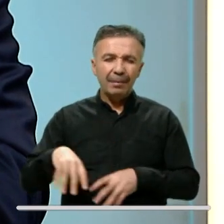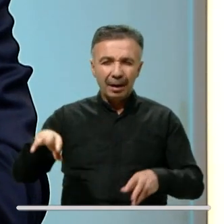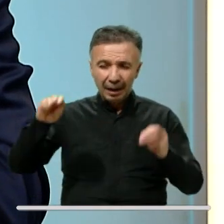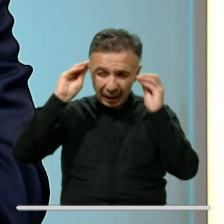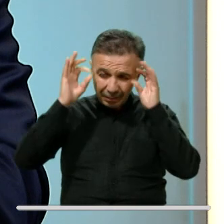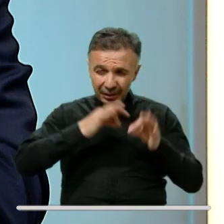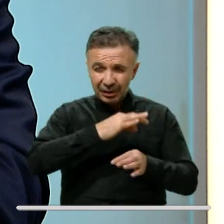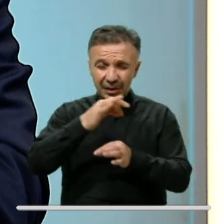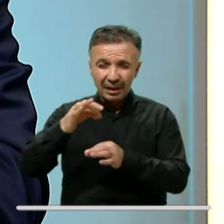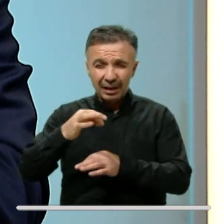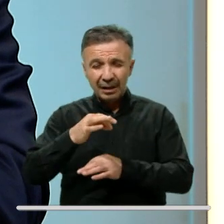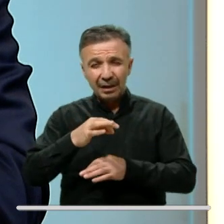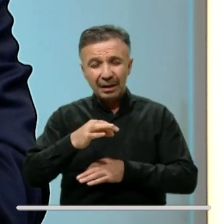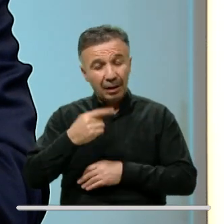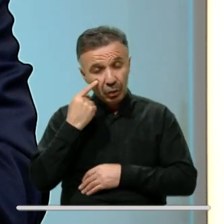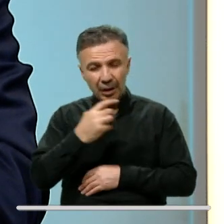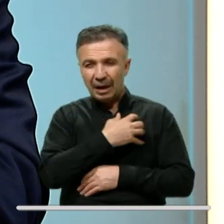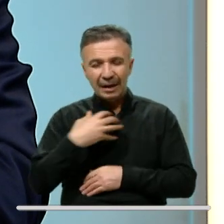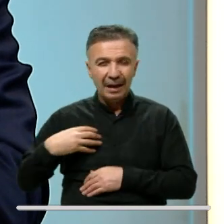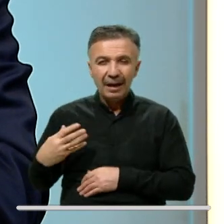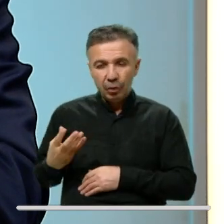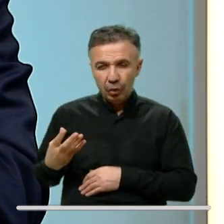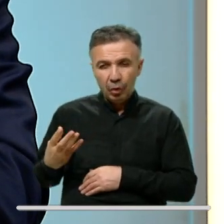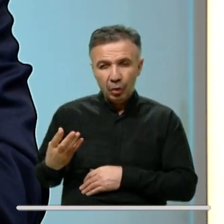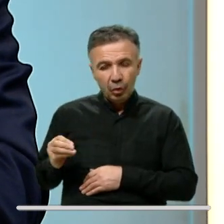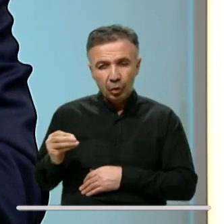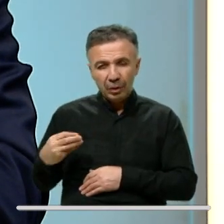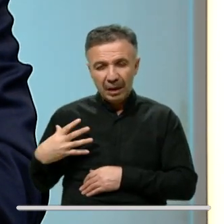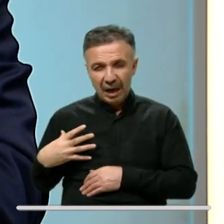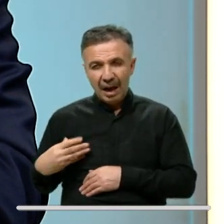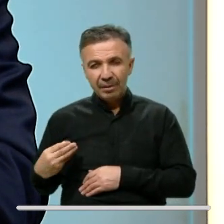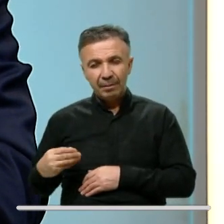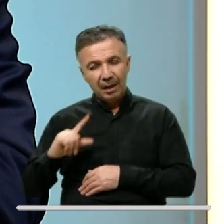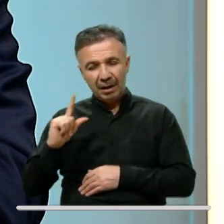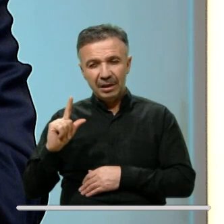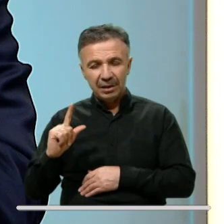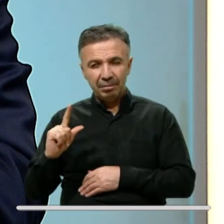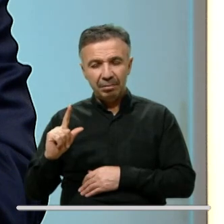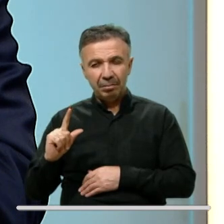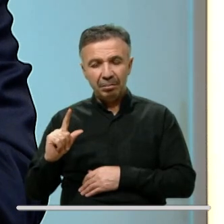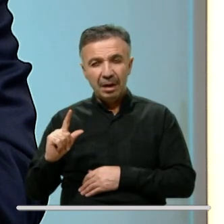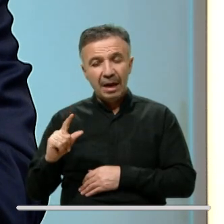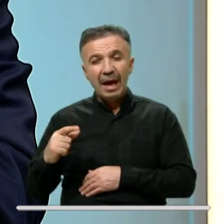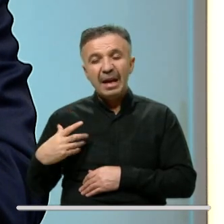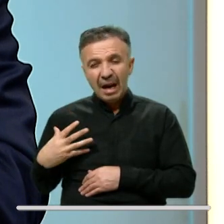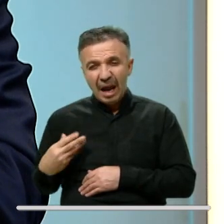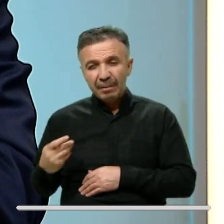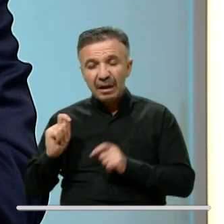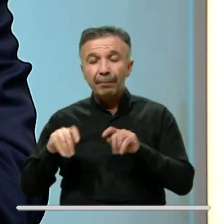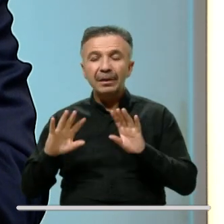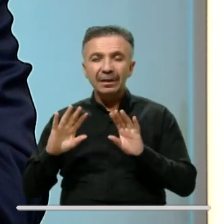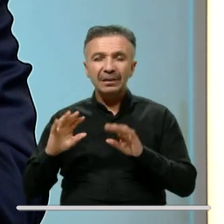çocuklarını emzirmekle yükümlüdürler. Dolayısıyla emzirmedikleri zaman dinen tabii ki sorumlu olurlar.